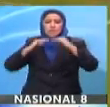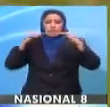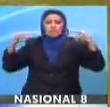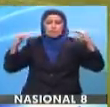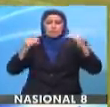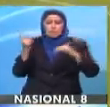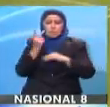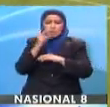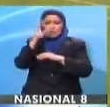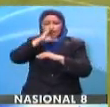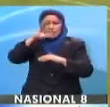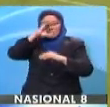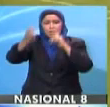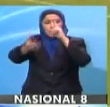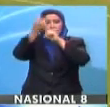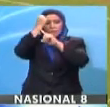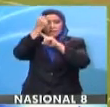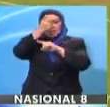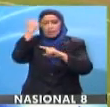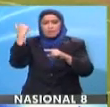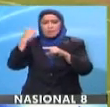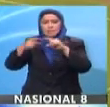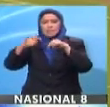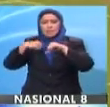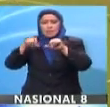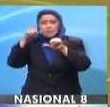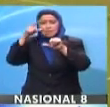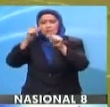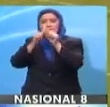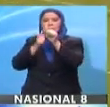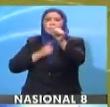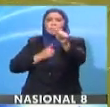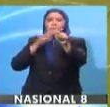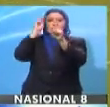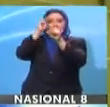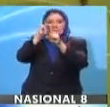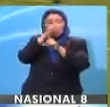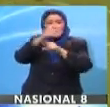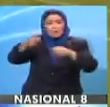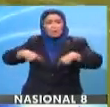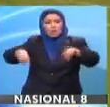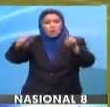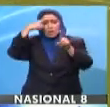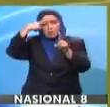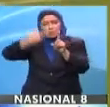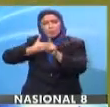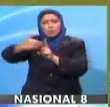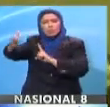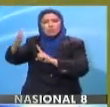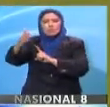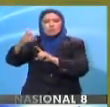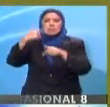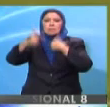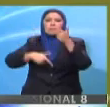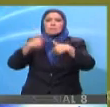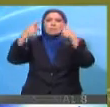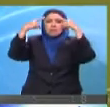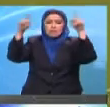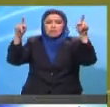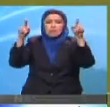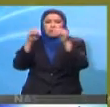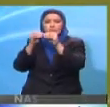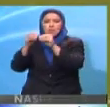terwah angan kerana jika berterusan kecciran mata mana peluang untuk tersingkir ke liga perdana semakin